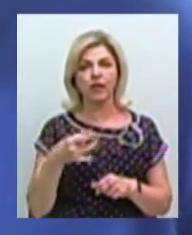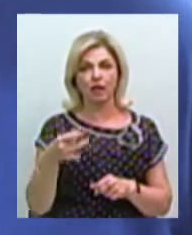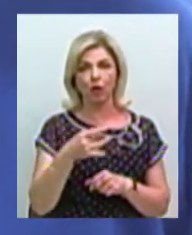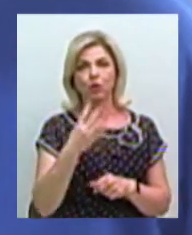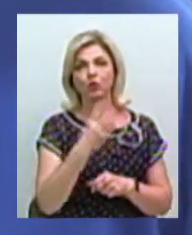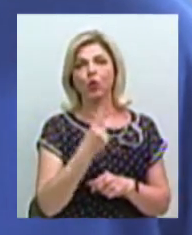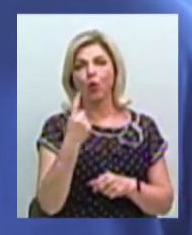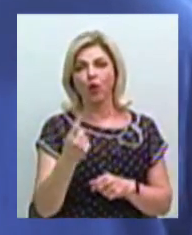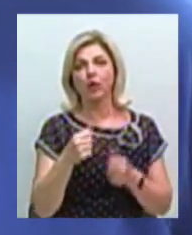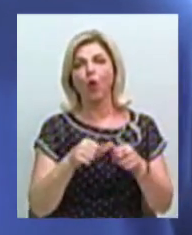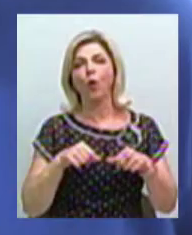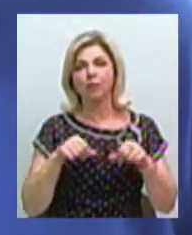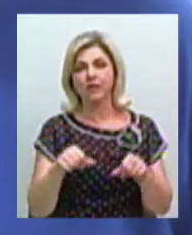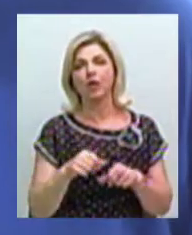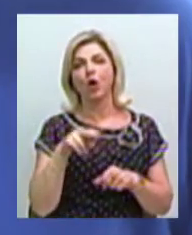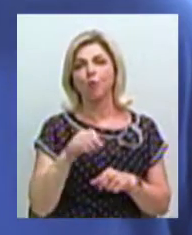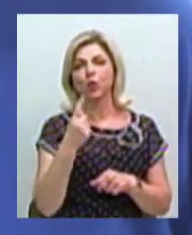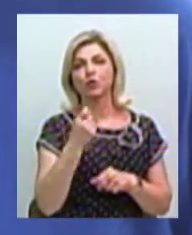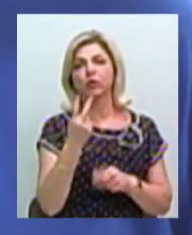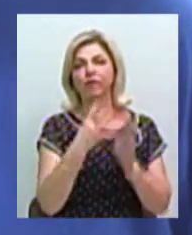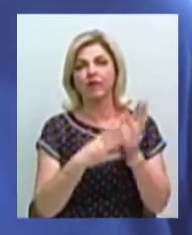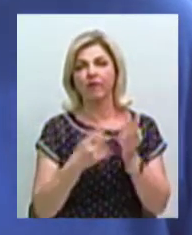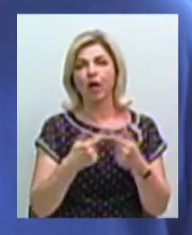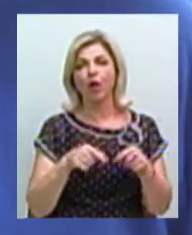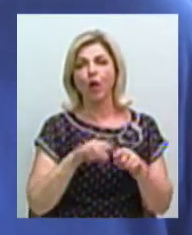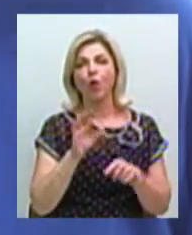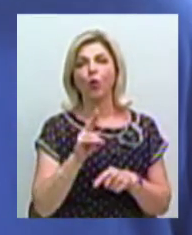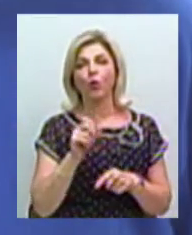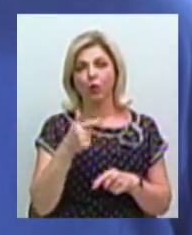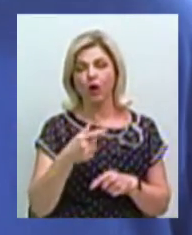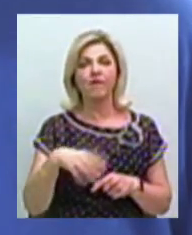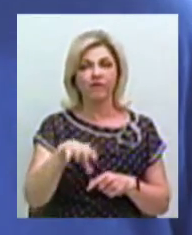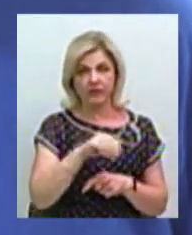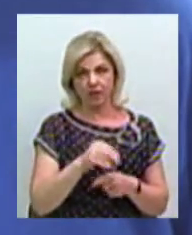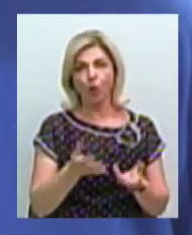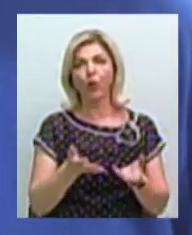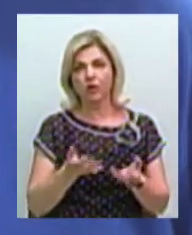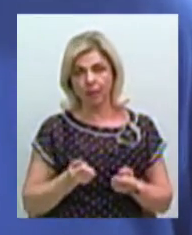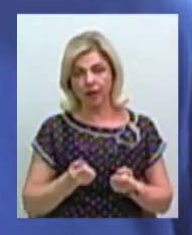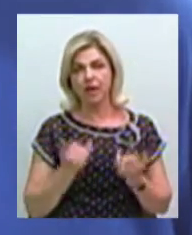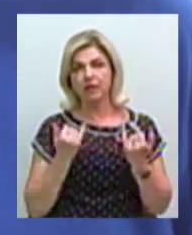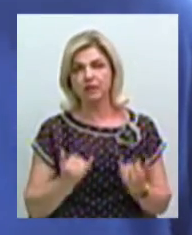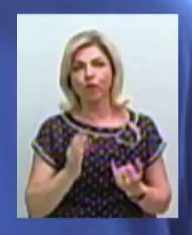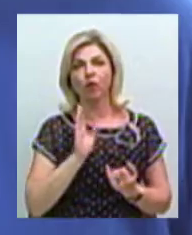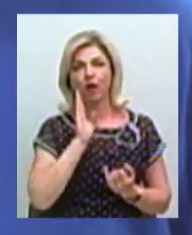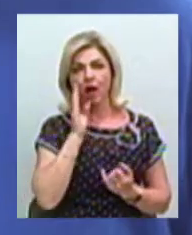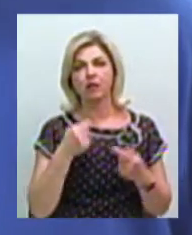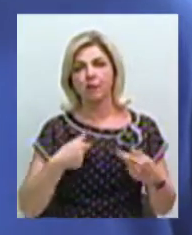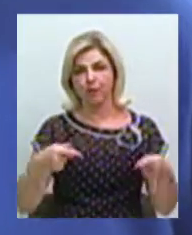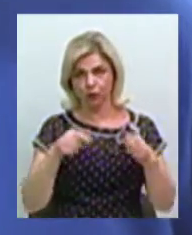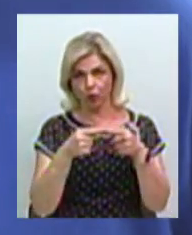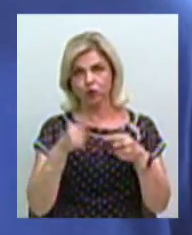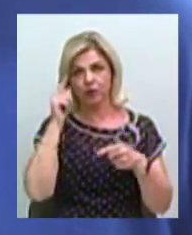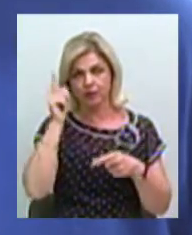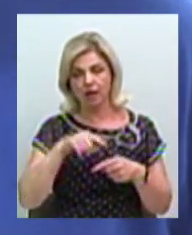комісія в Вітовському районі по 129 округу, вони всі отримали. І на сьогодні на ранок ми точно знаємо, що всі